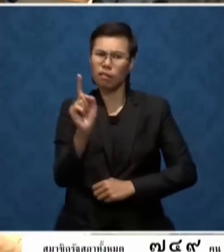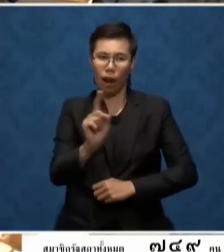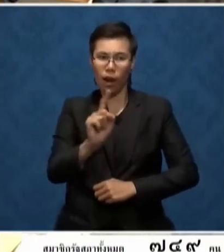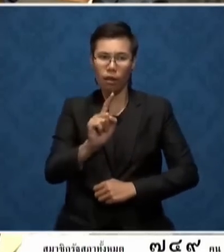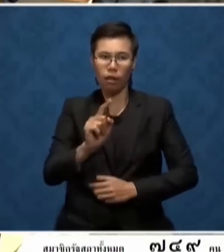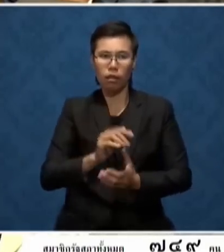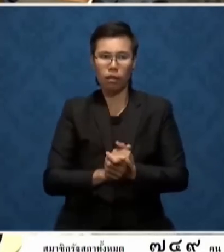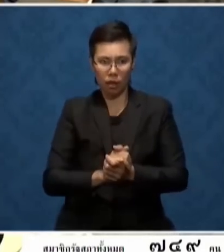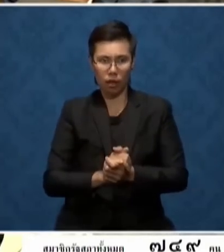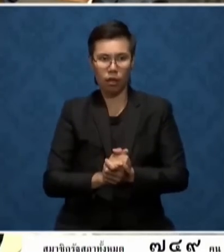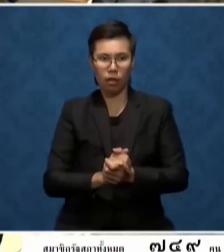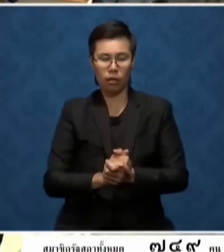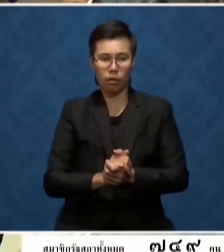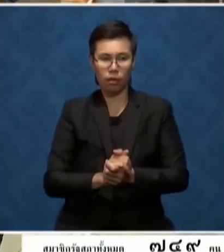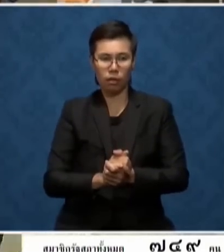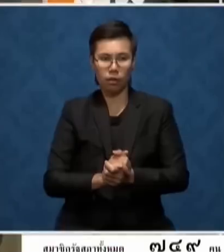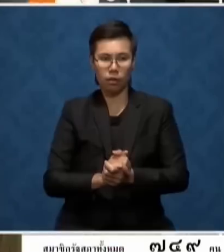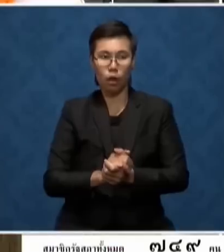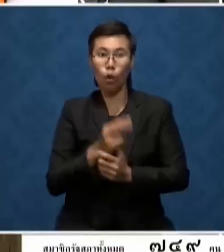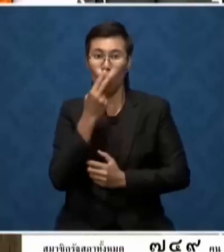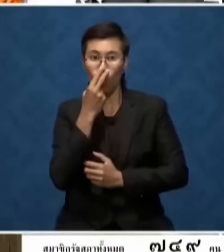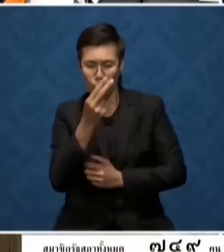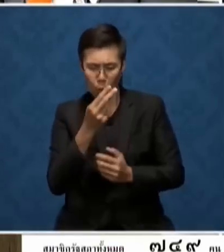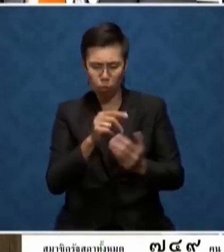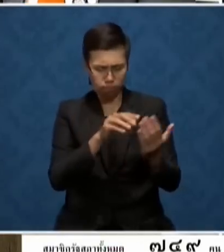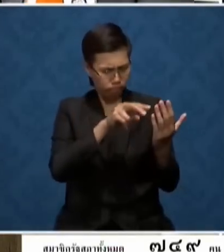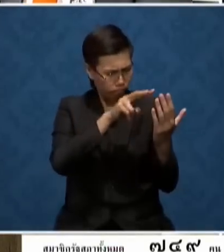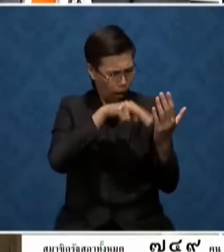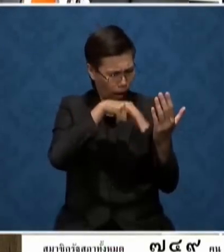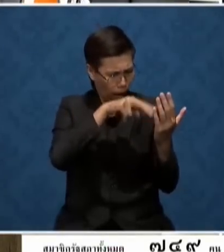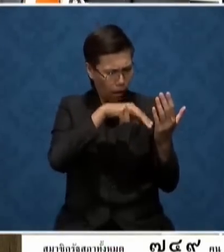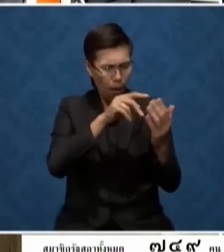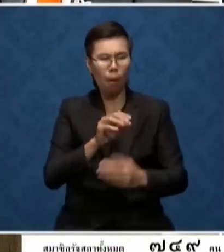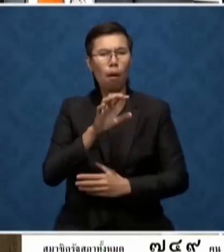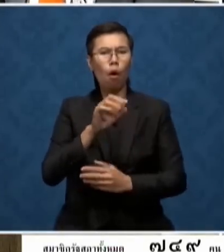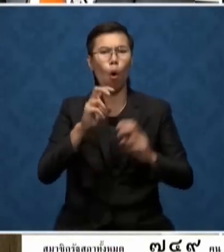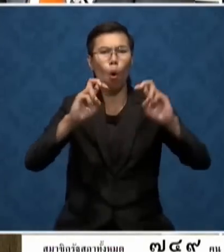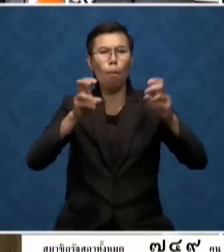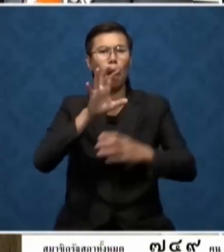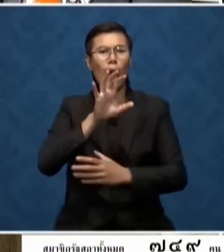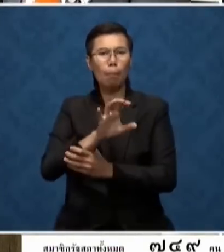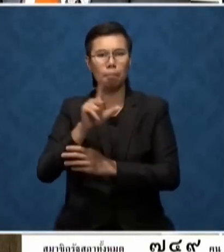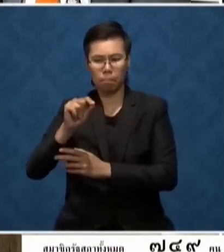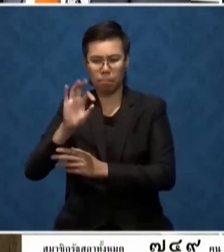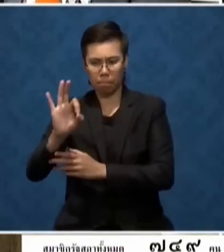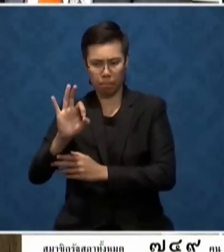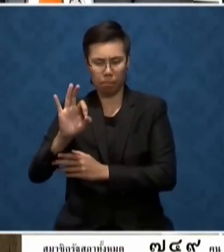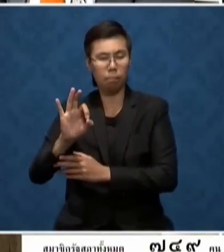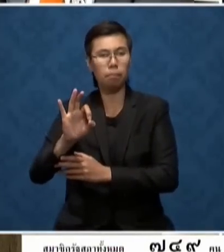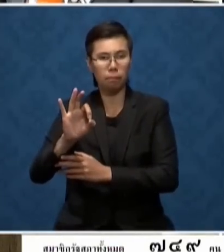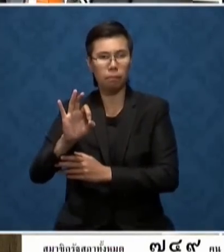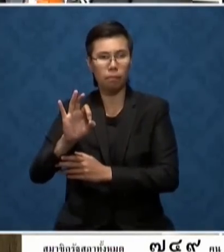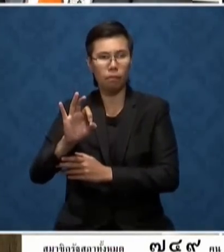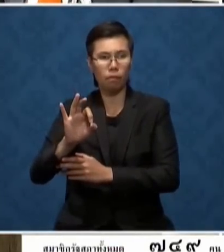ทิศทางใดทิศทางหนึ่งซึ่งก็ต้องมาดูข้อบังคับครับตามข้อบังคับข้อที่ 29ก็เสนอเป็นล่วงหน้า